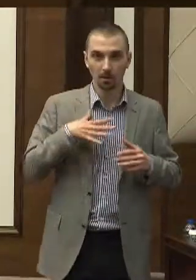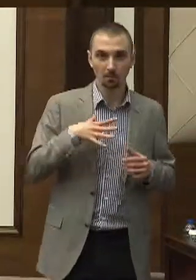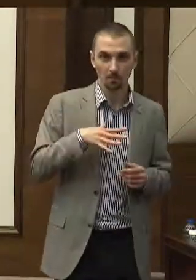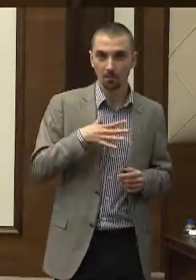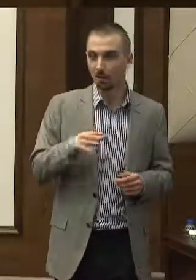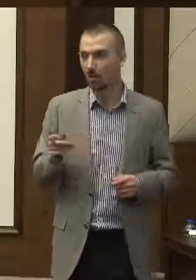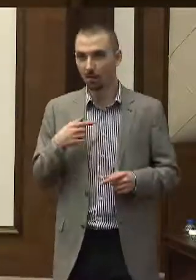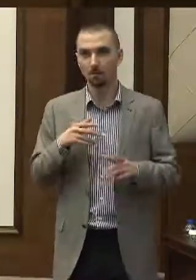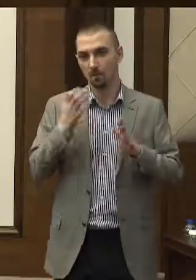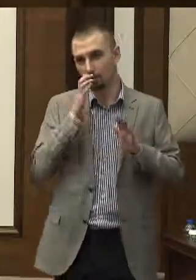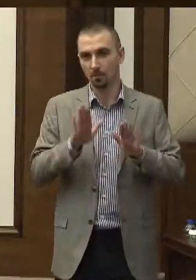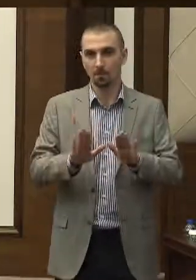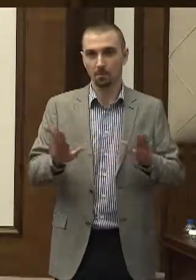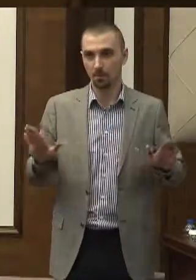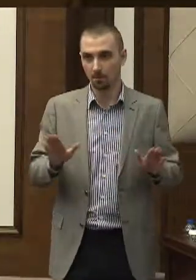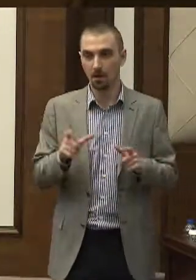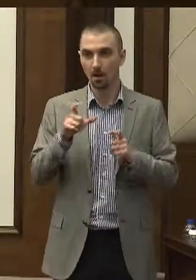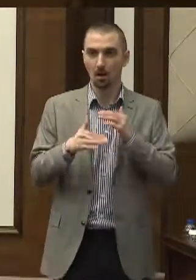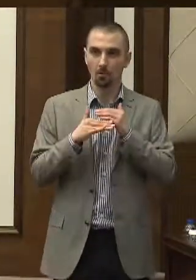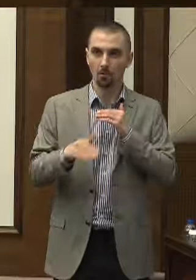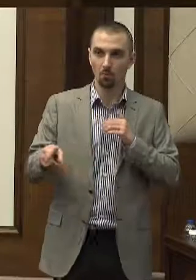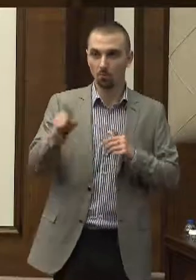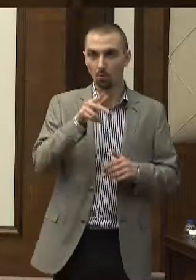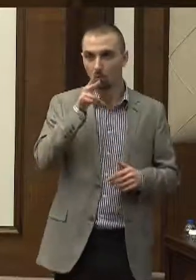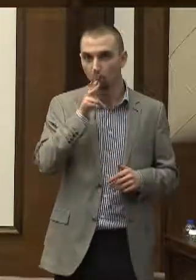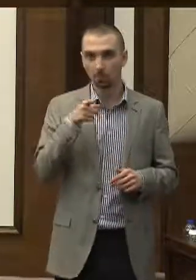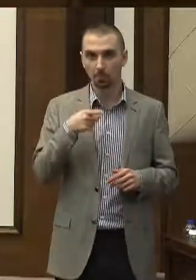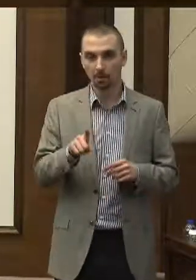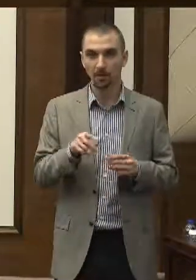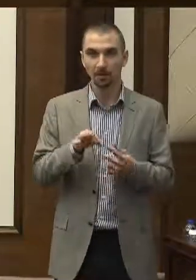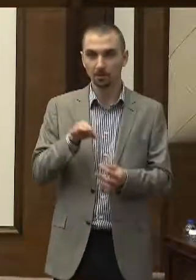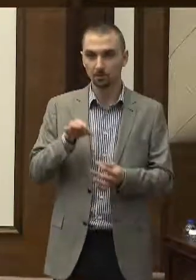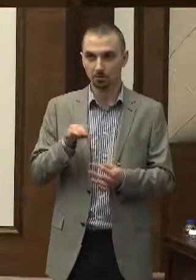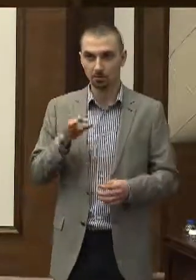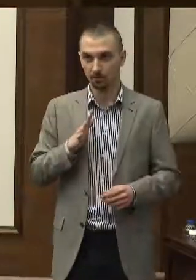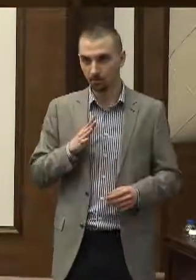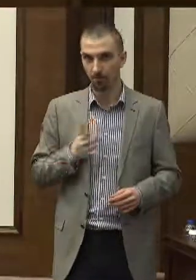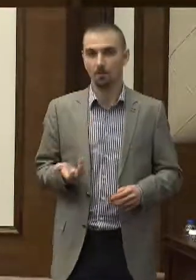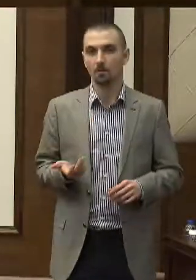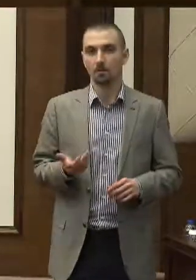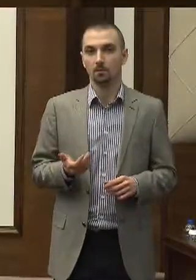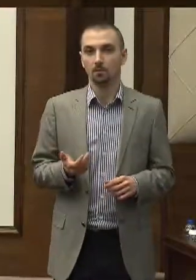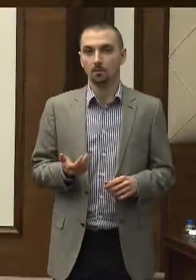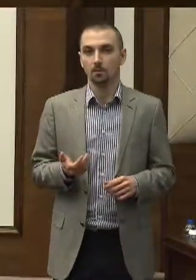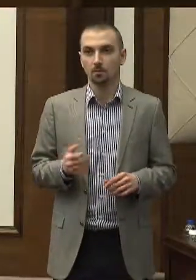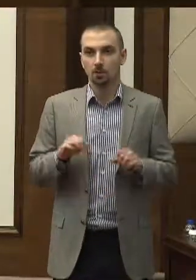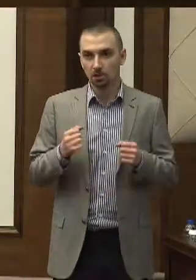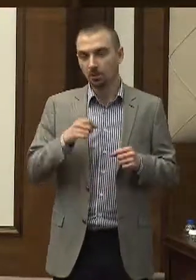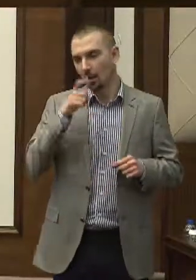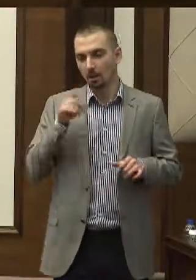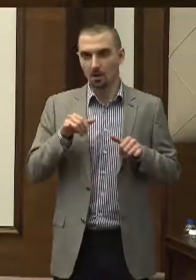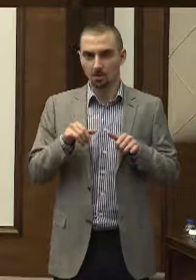kıymetli arkadaşlarım, Büyükçekmece halkının 300 bin kişinin yaşayan nüfusu 300 bindir. Kışın, yazında 1